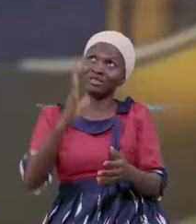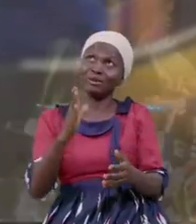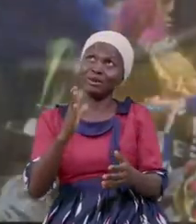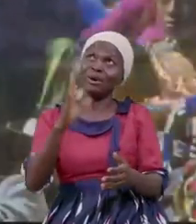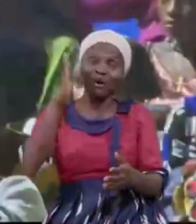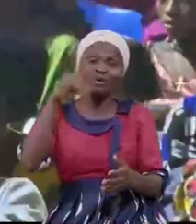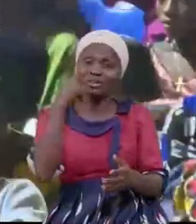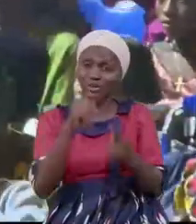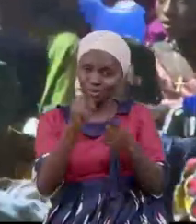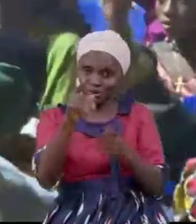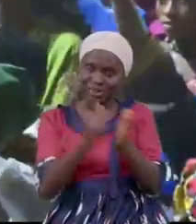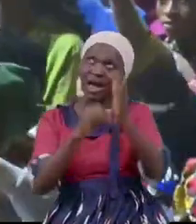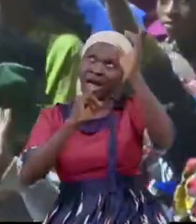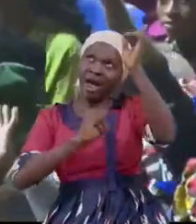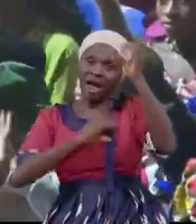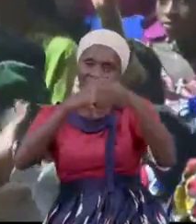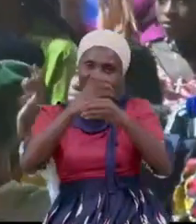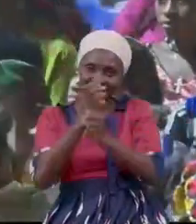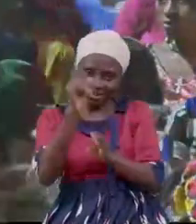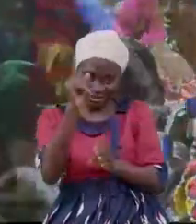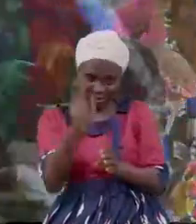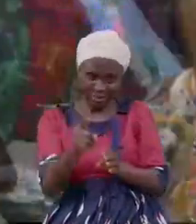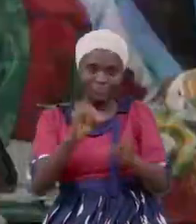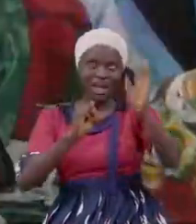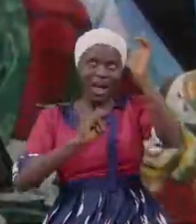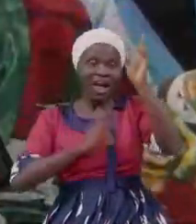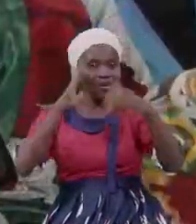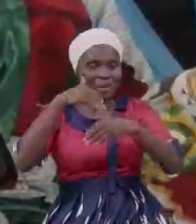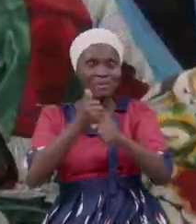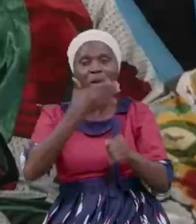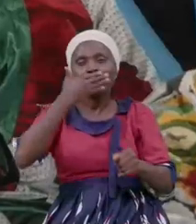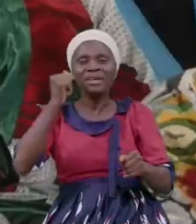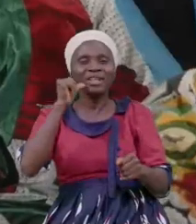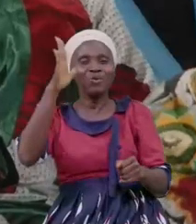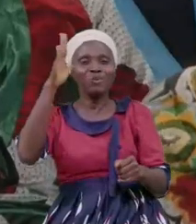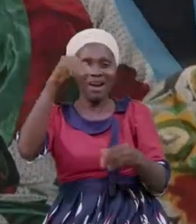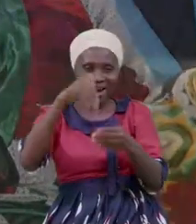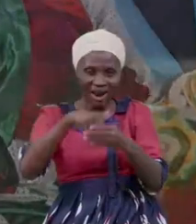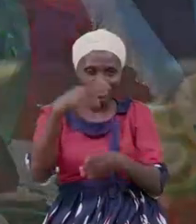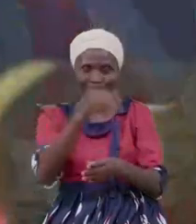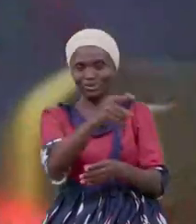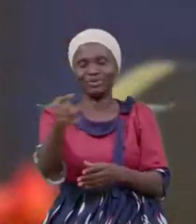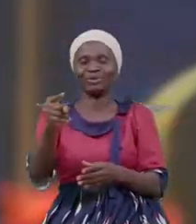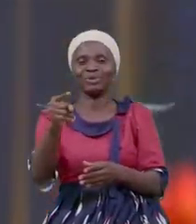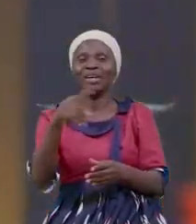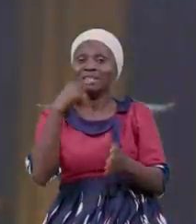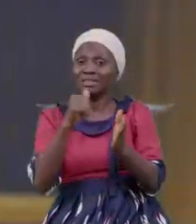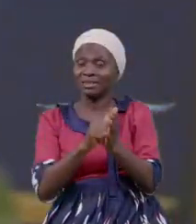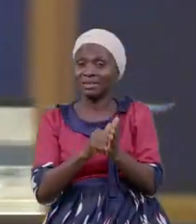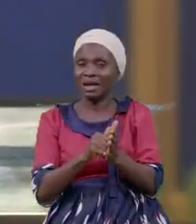de toi une meilleure personne je ne te condamne pas non plus va et ne pêche